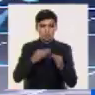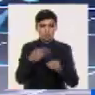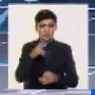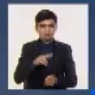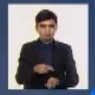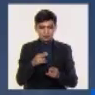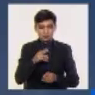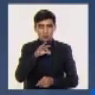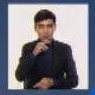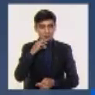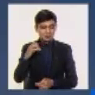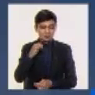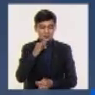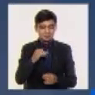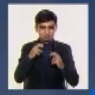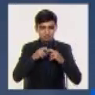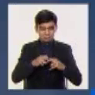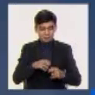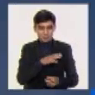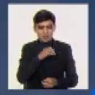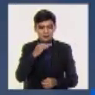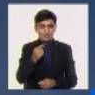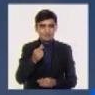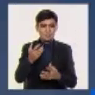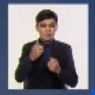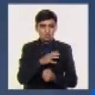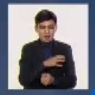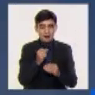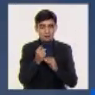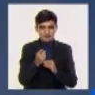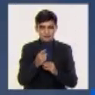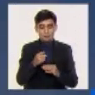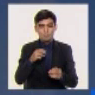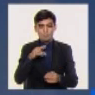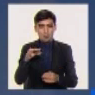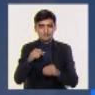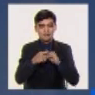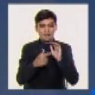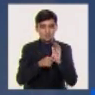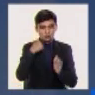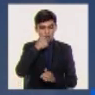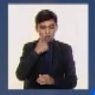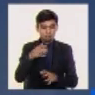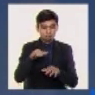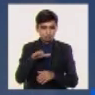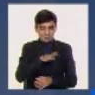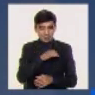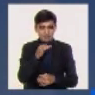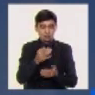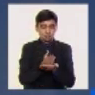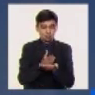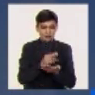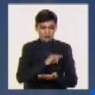Уголовного кодекса. По данным следствия, деньги он получал с 11 по 17 год с использованием служебного